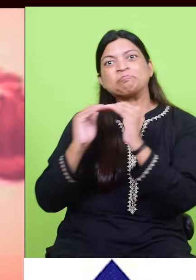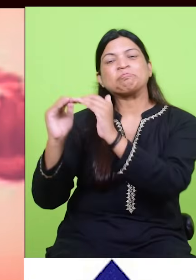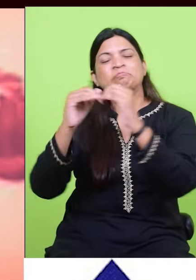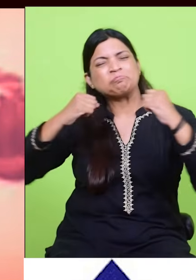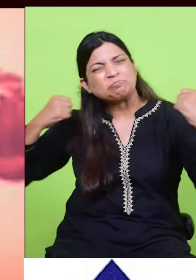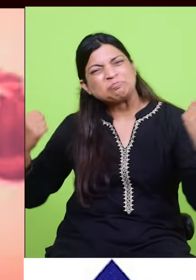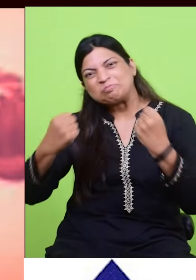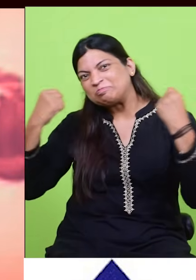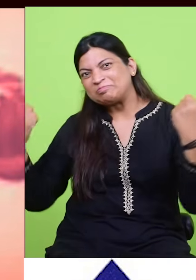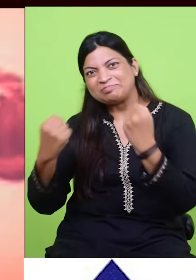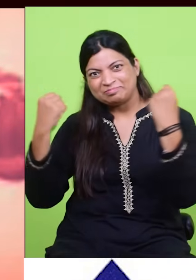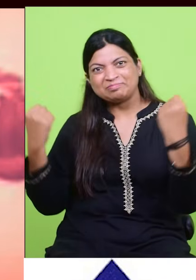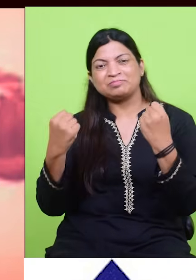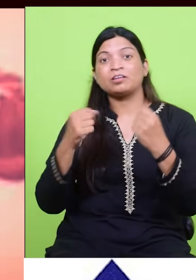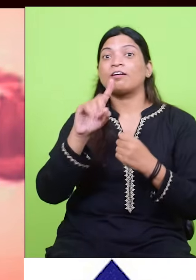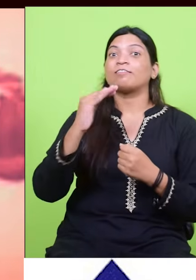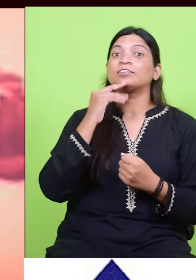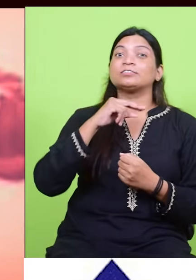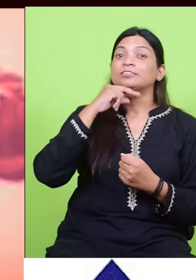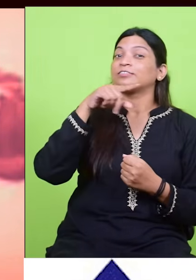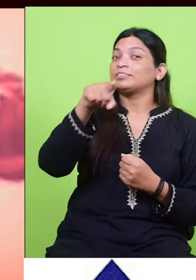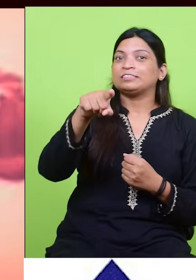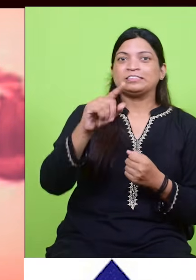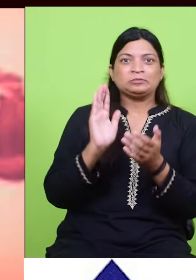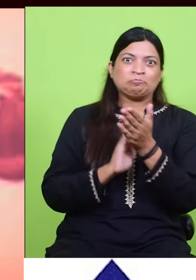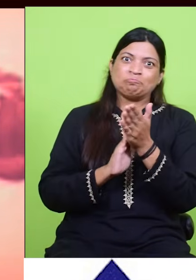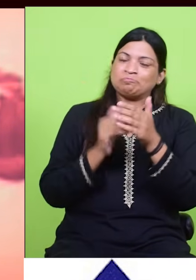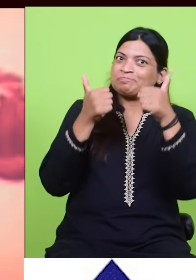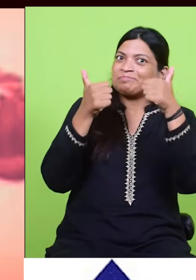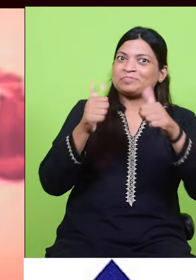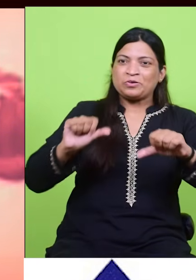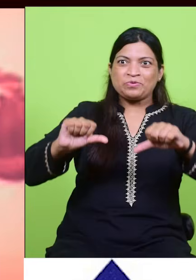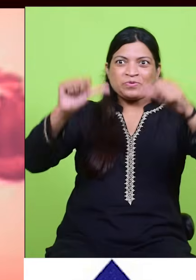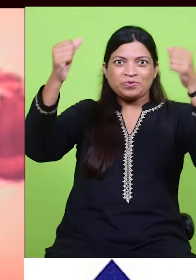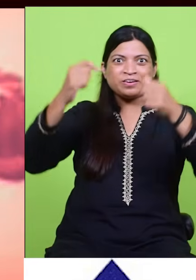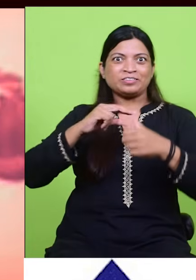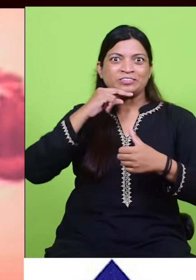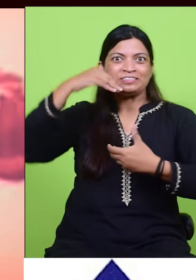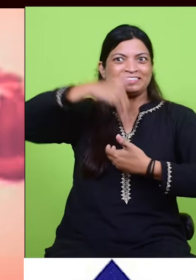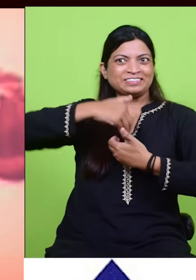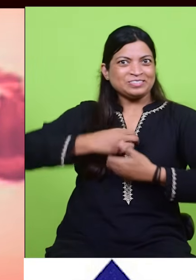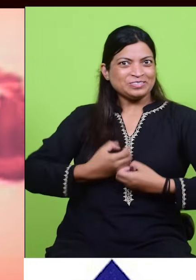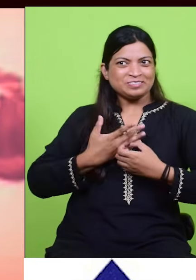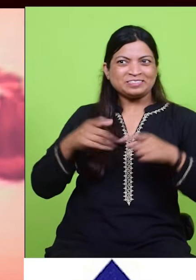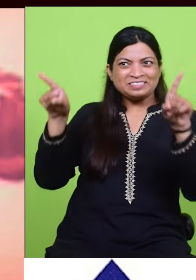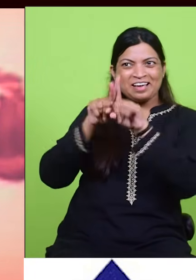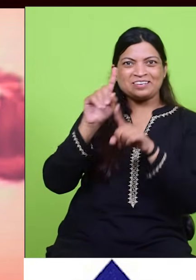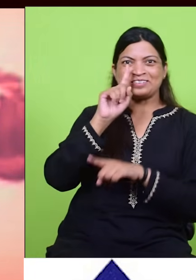हैं। हम गुरदीप से बात कर सकते हैं? जी जी। तो गुरदीप,